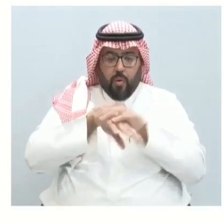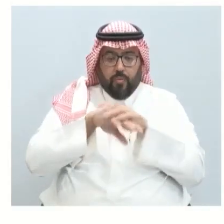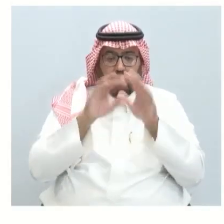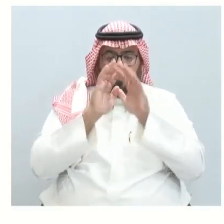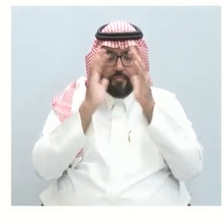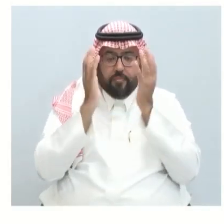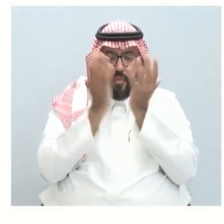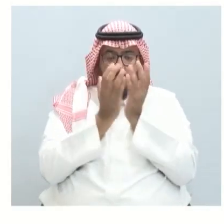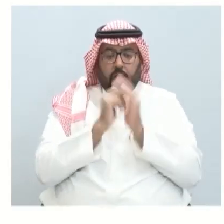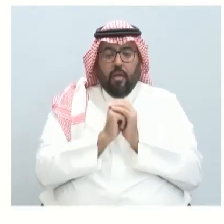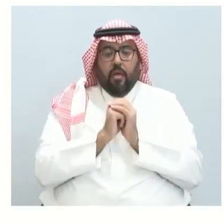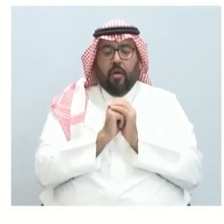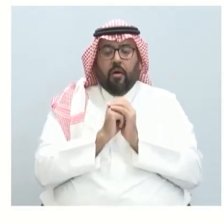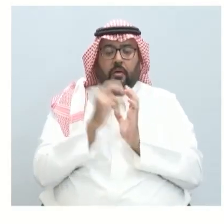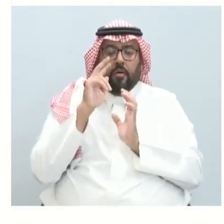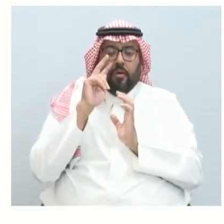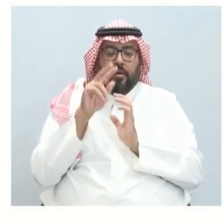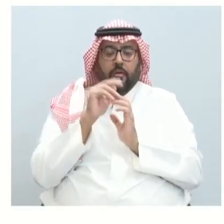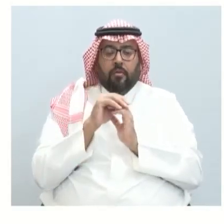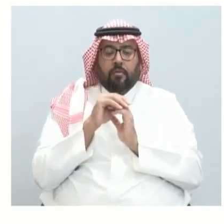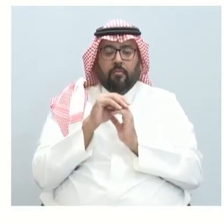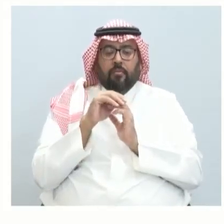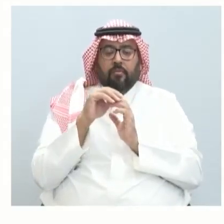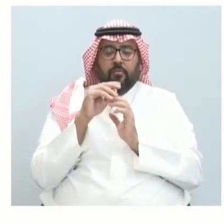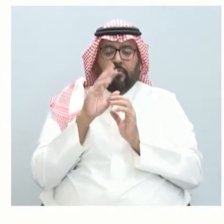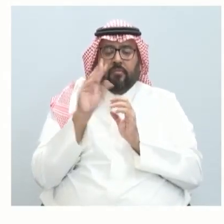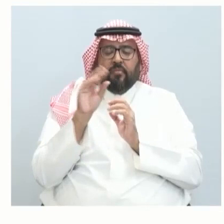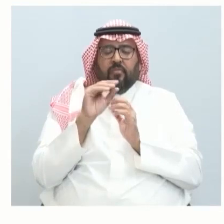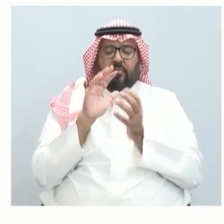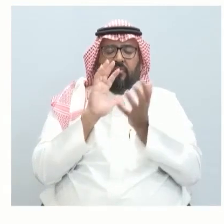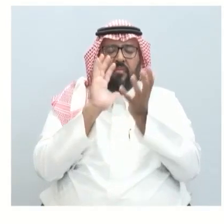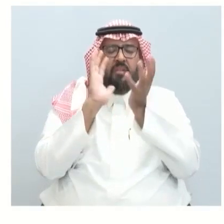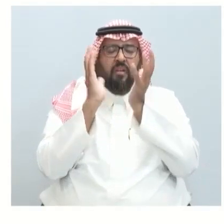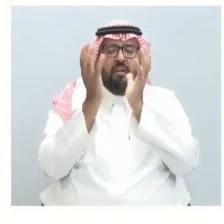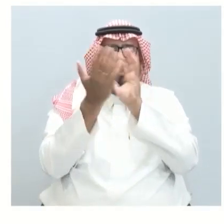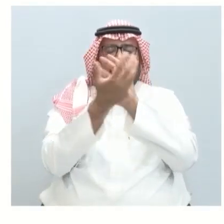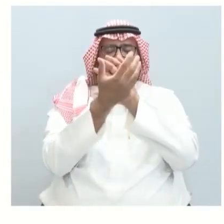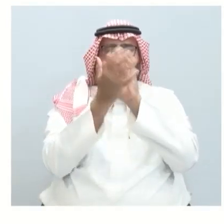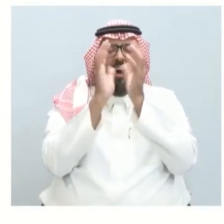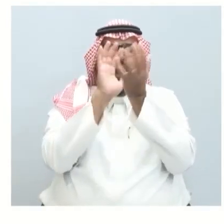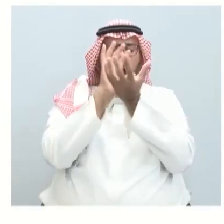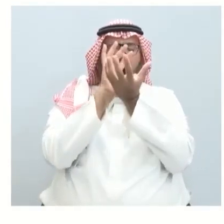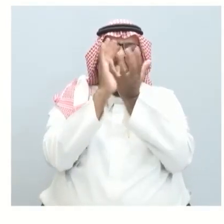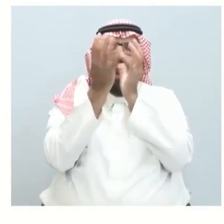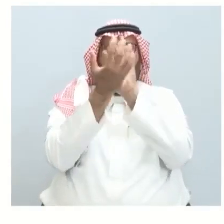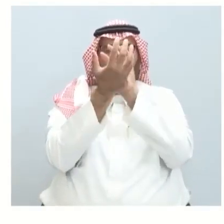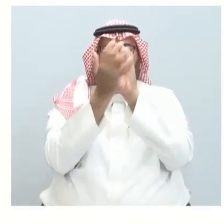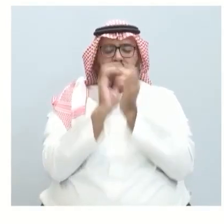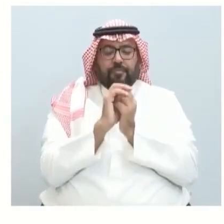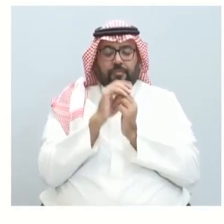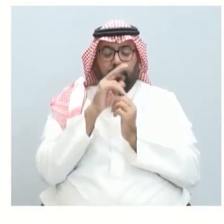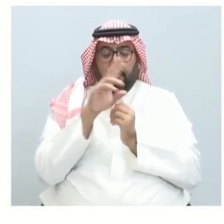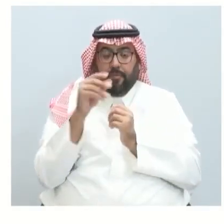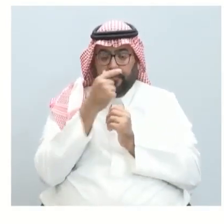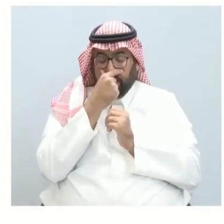كره مبدعين طيب مثالا على ذلك نموذج الكره الارضيه هل هناك نموذج اخر نستطيع او